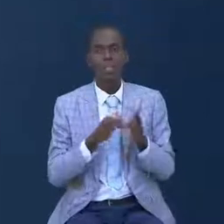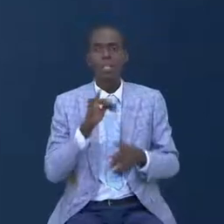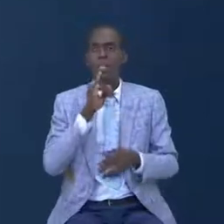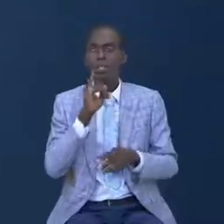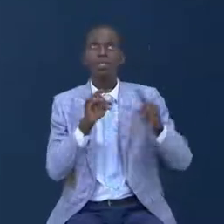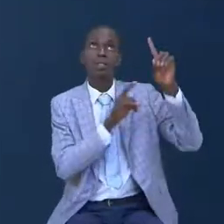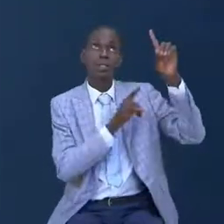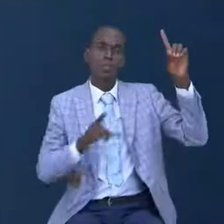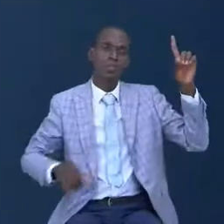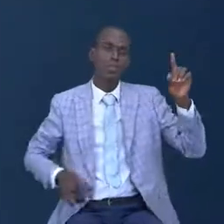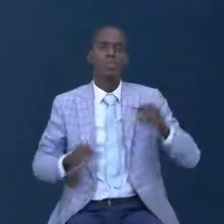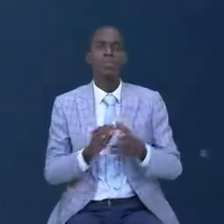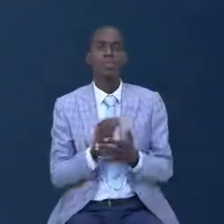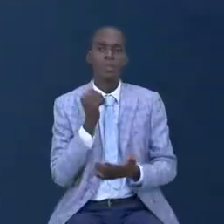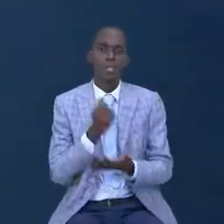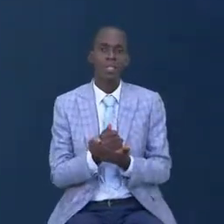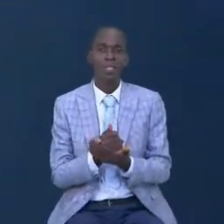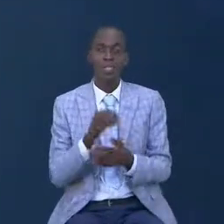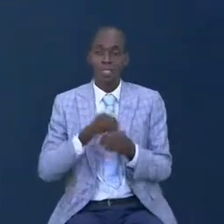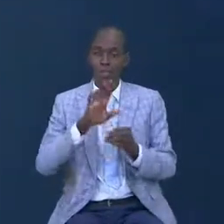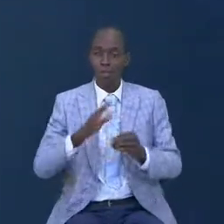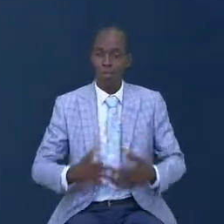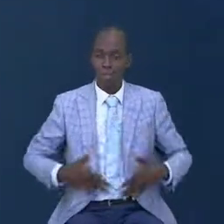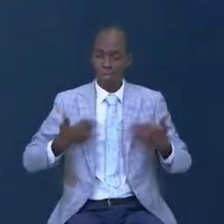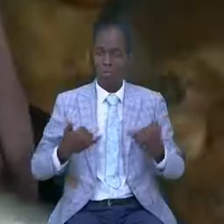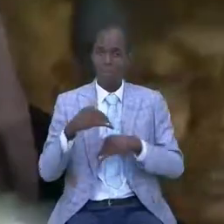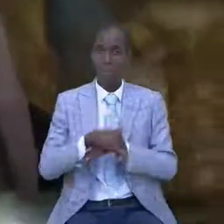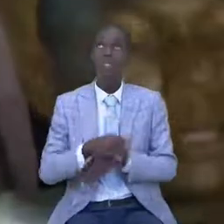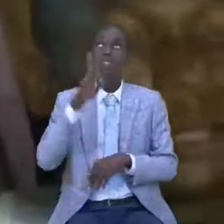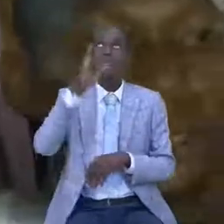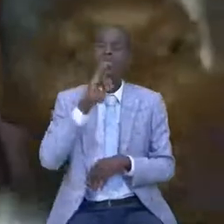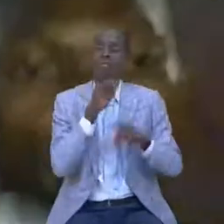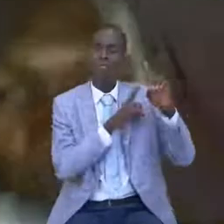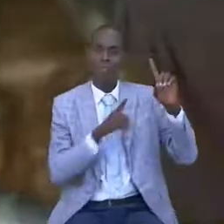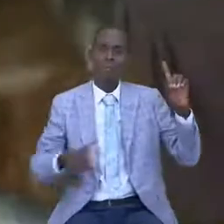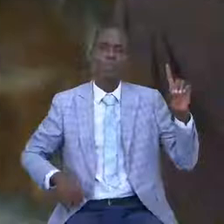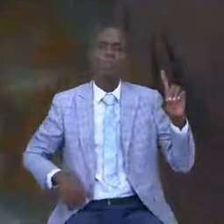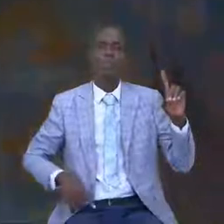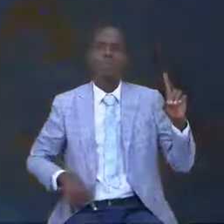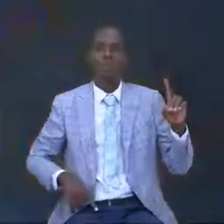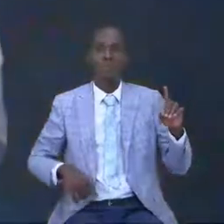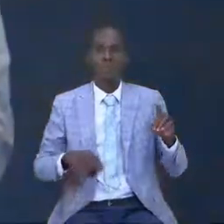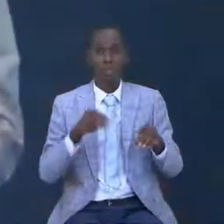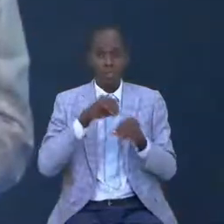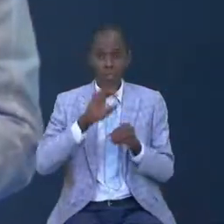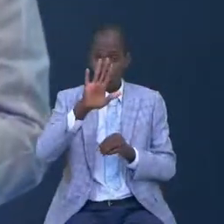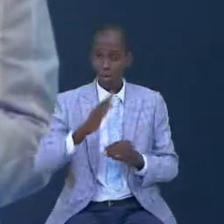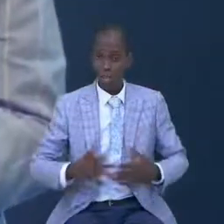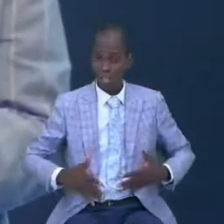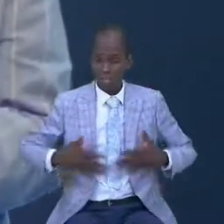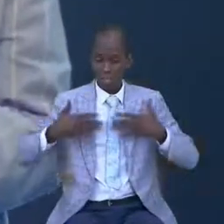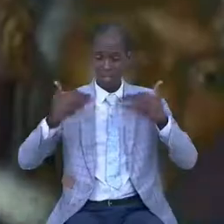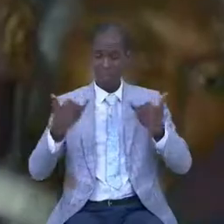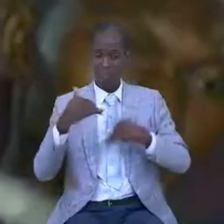les problèmes, les défis que vous avez. Jésus est Seigneur. Dans votre vie ce soir, Jésus est